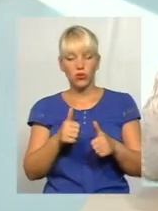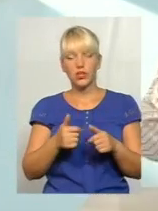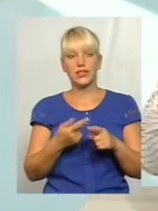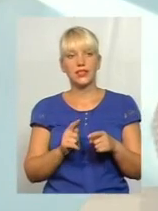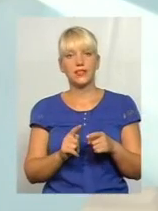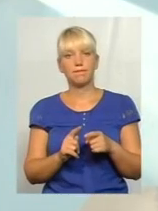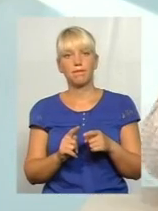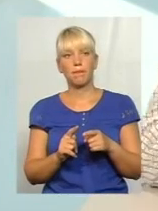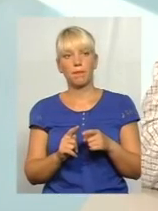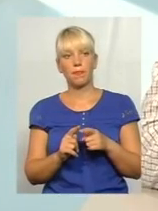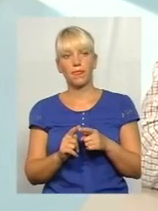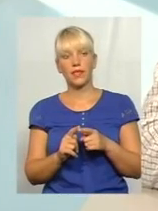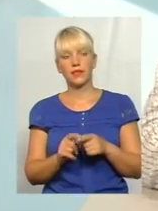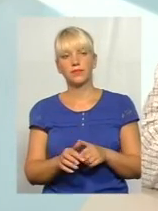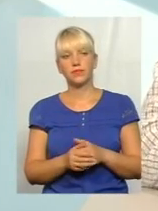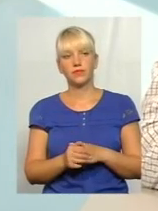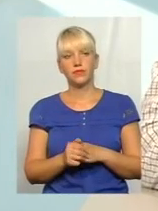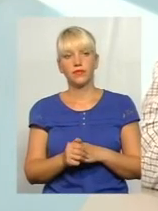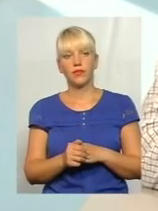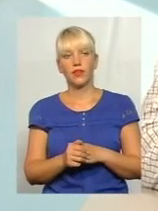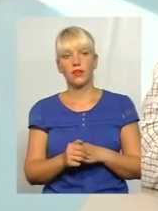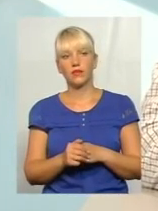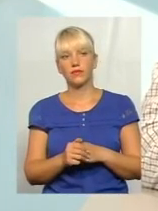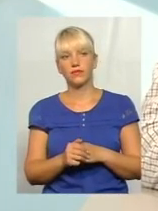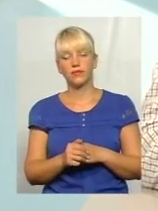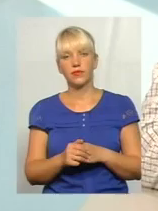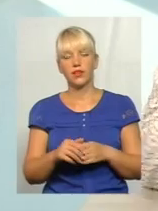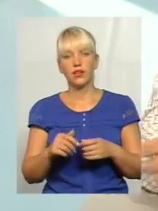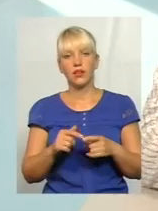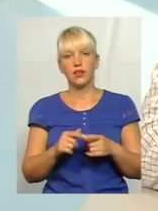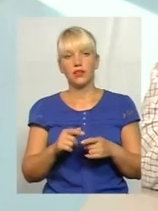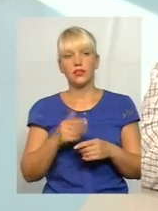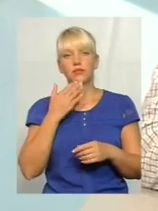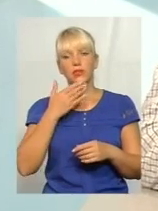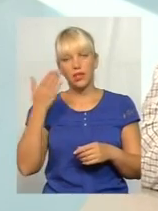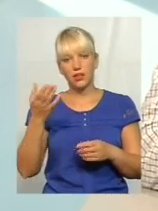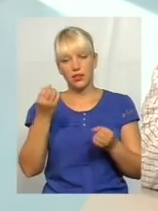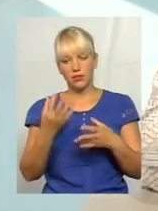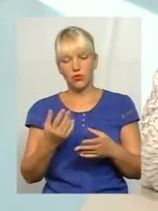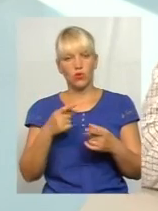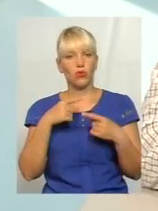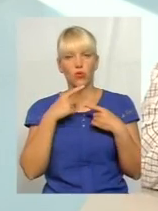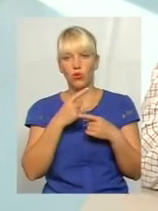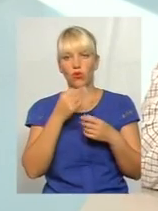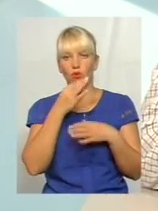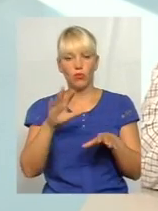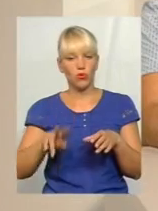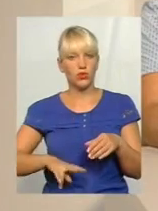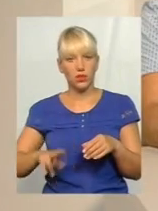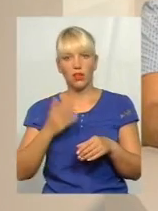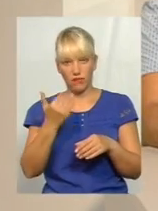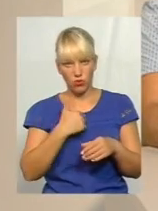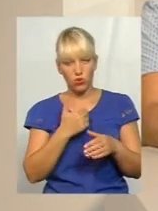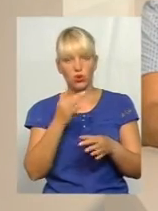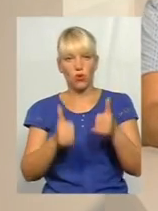так ну от як вони і лишались в попередні роки ніж пройти конкурс тому от спитайте чинного будь-якого директора ви хочете конкурсну